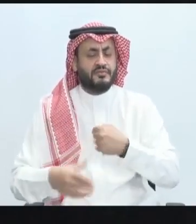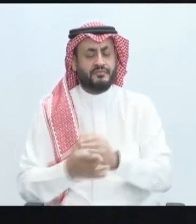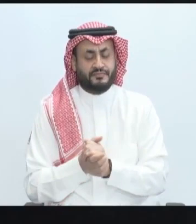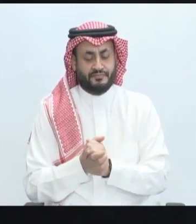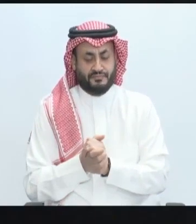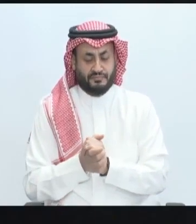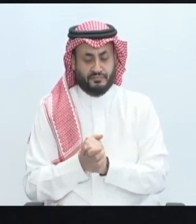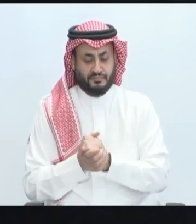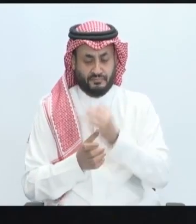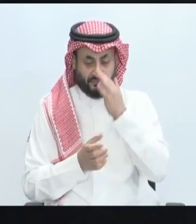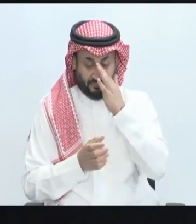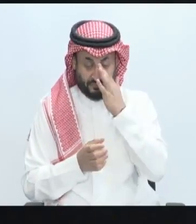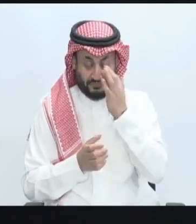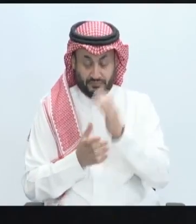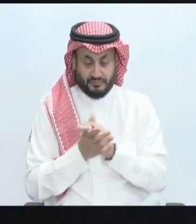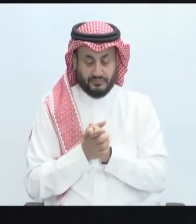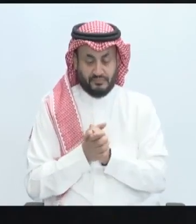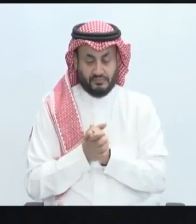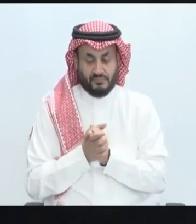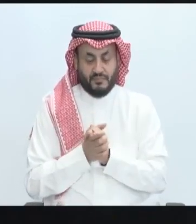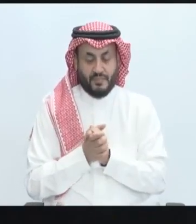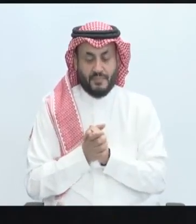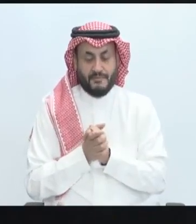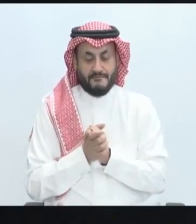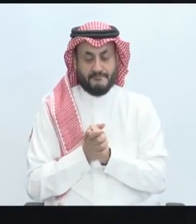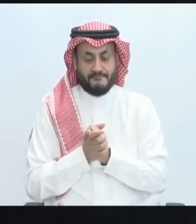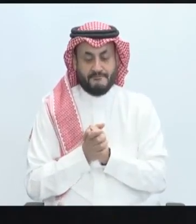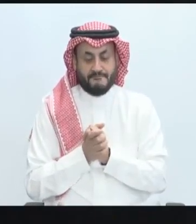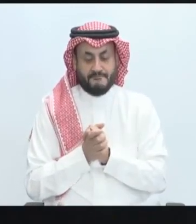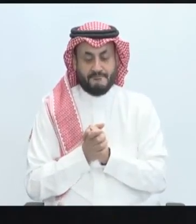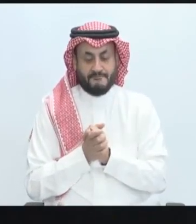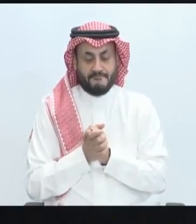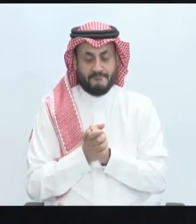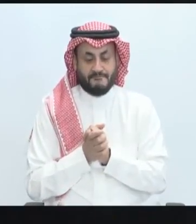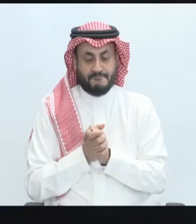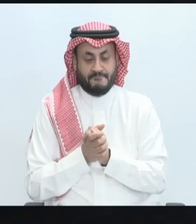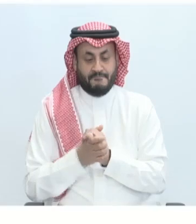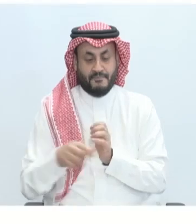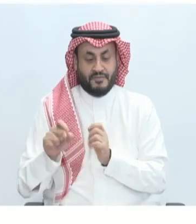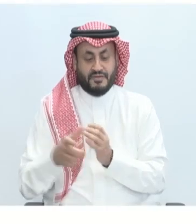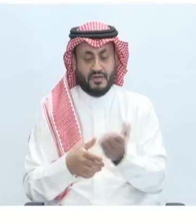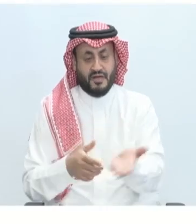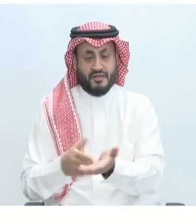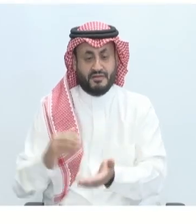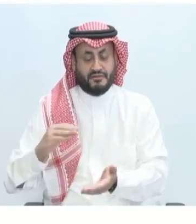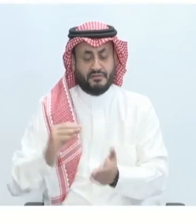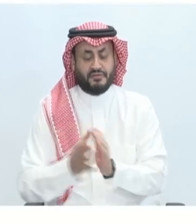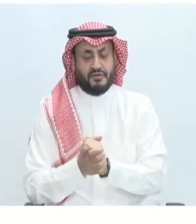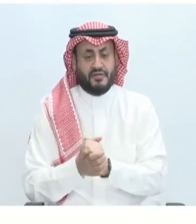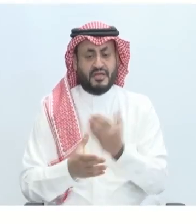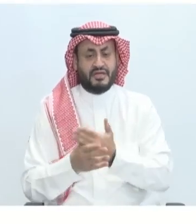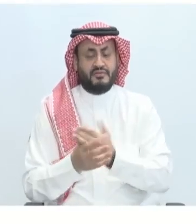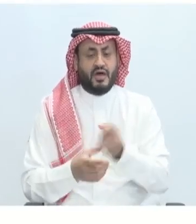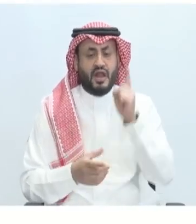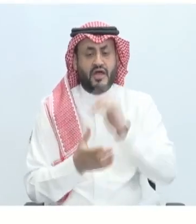الجمع لماذا سمي يوم القيامه بيوم الجمع احسنتم لان الله يجمع فيه